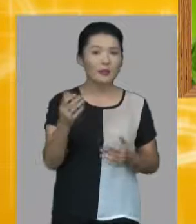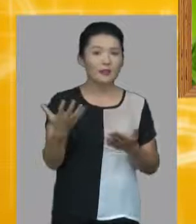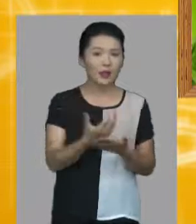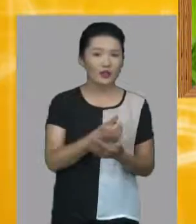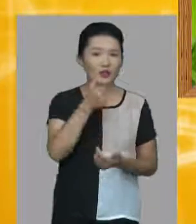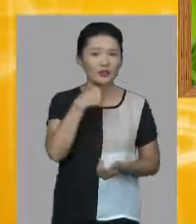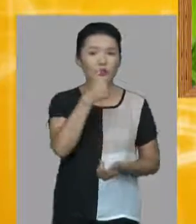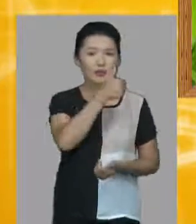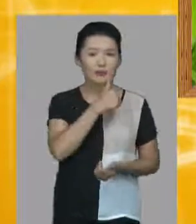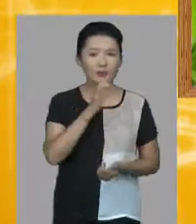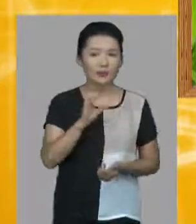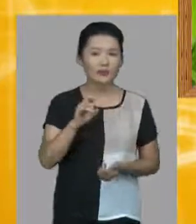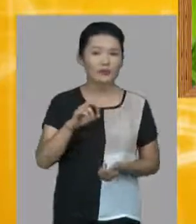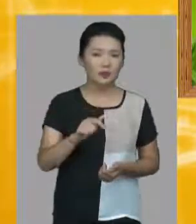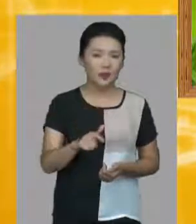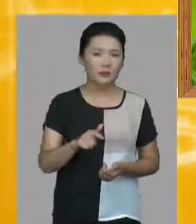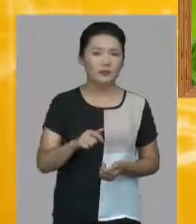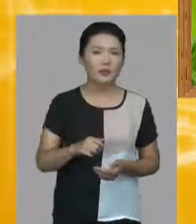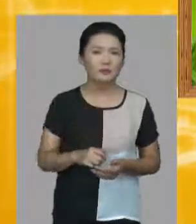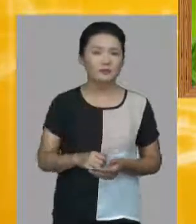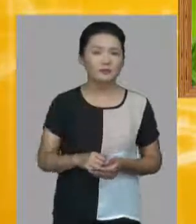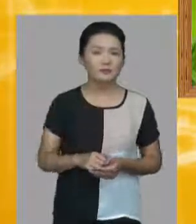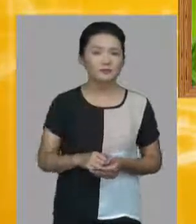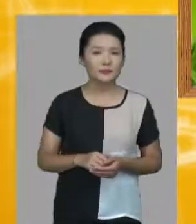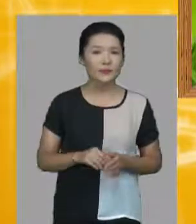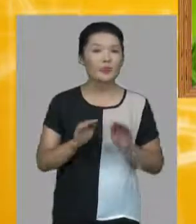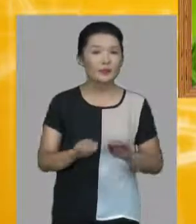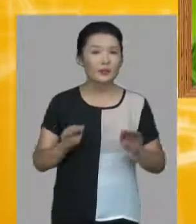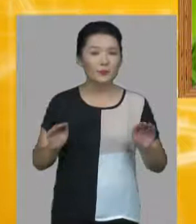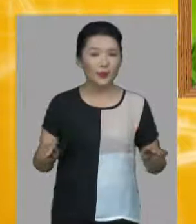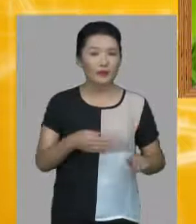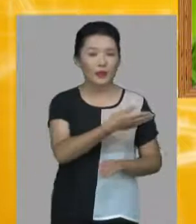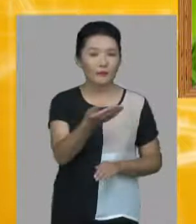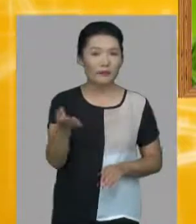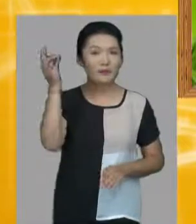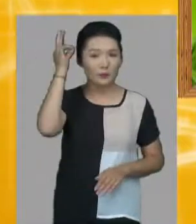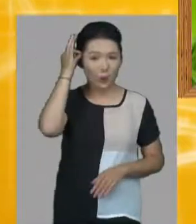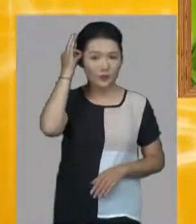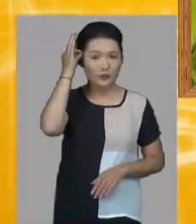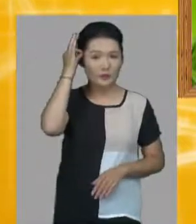нахождение неизвестного слагаемого. Ребята, вы вспомнили?